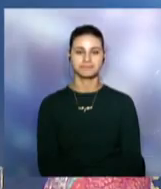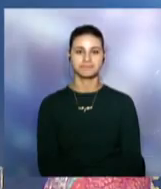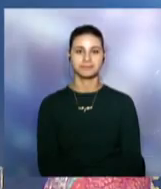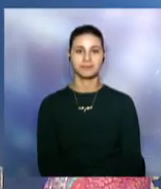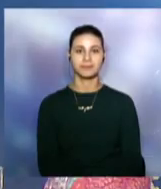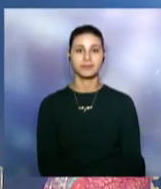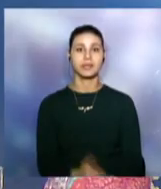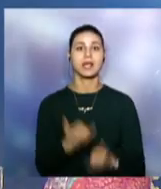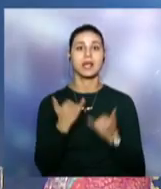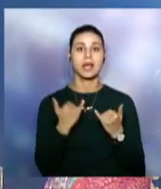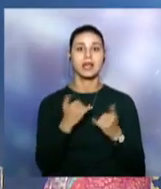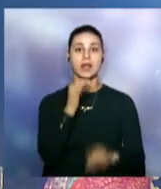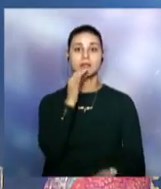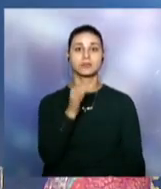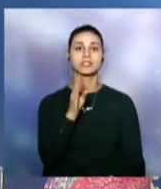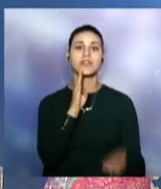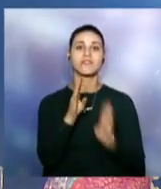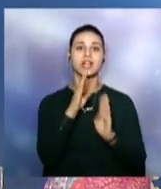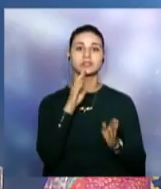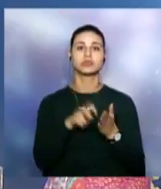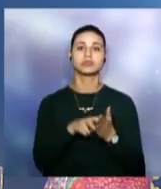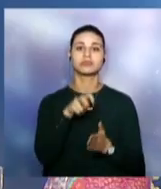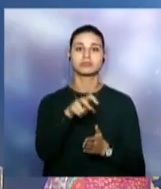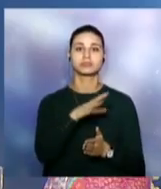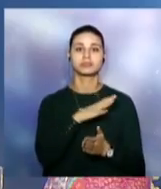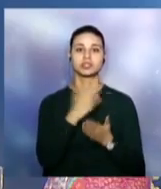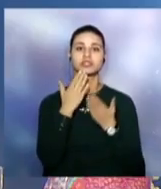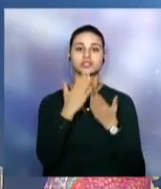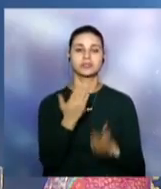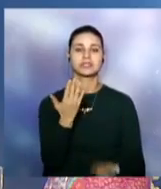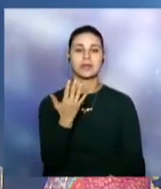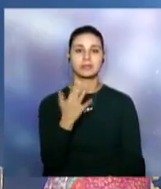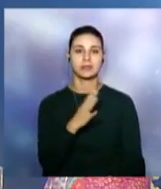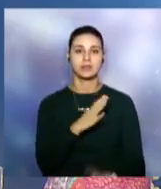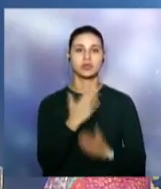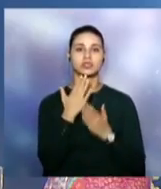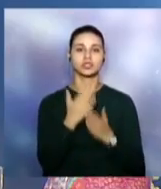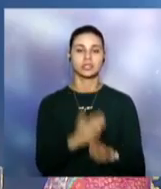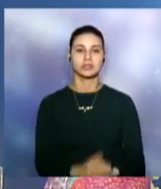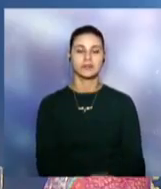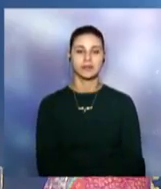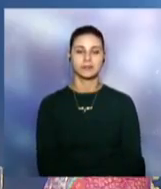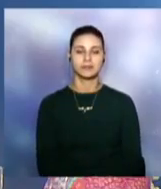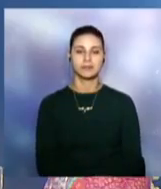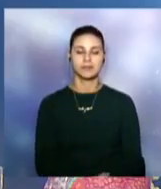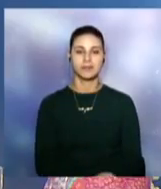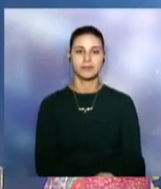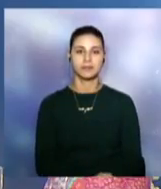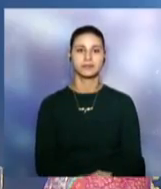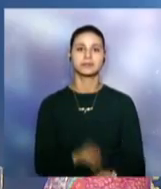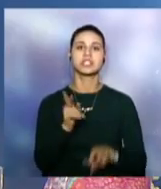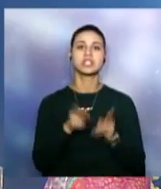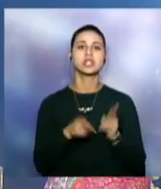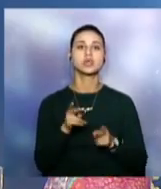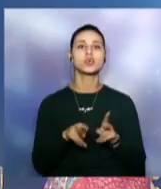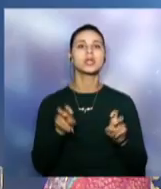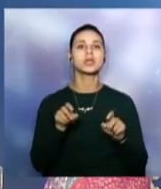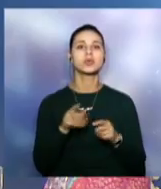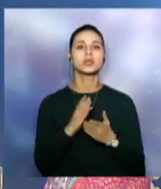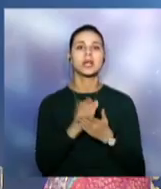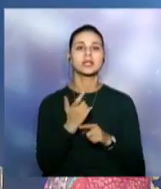ჩვენ ახლა ვუპასუხებთ Facebook-ზე შემოსულ კითხვებს, რამდენიმე კითხვა უნდა დაგისვათ, რომელიც ქირურგიული პროფილის